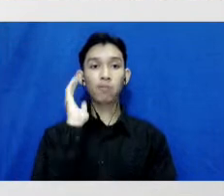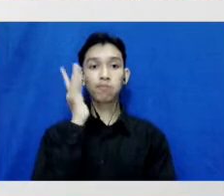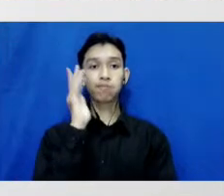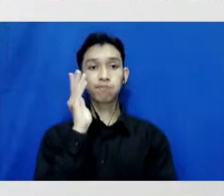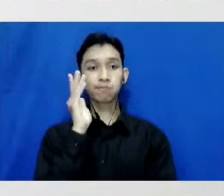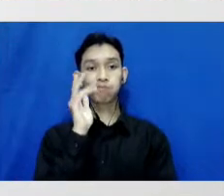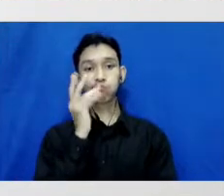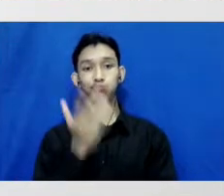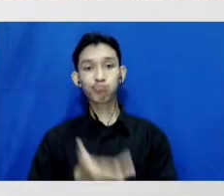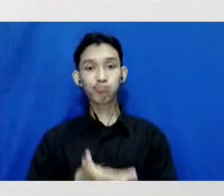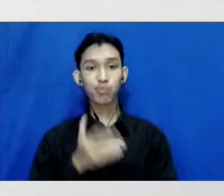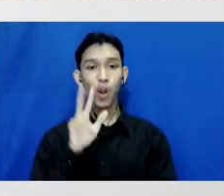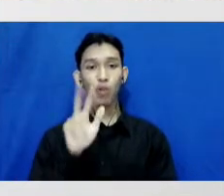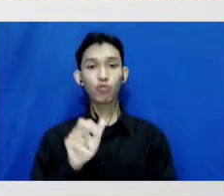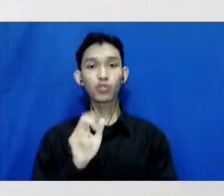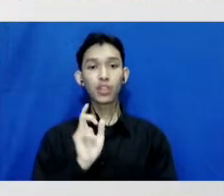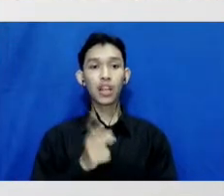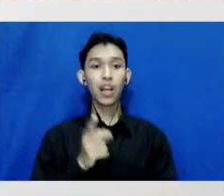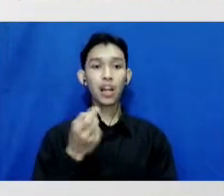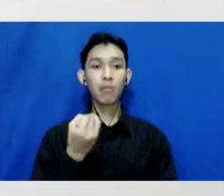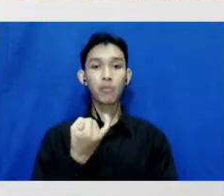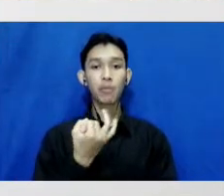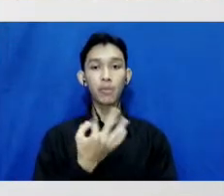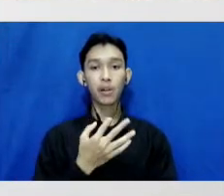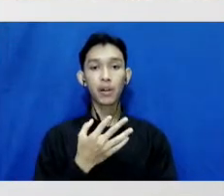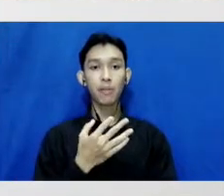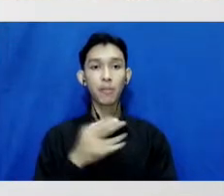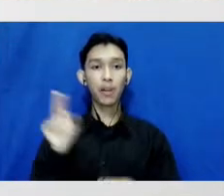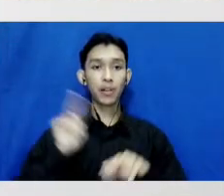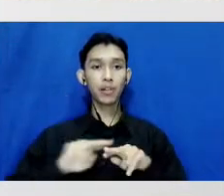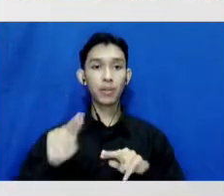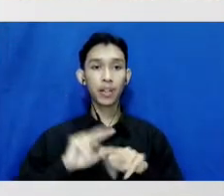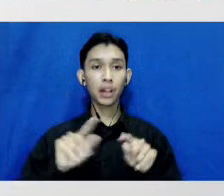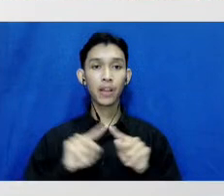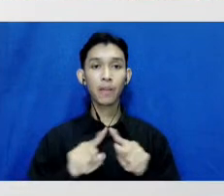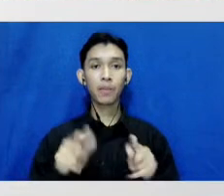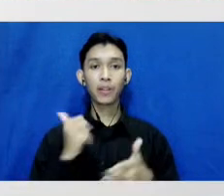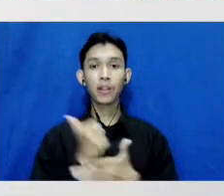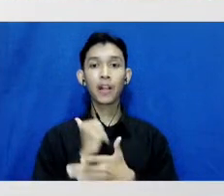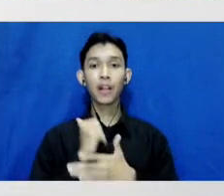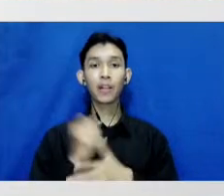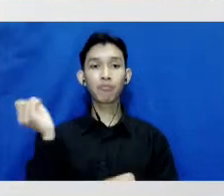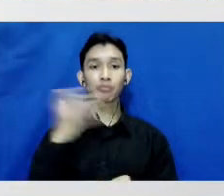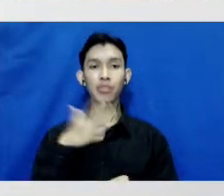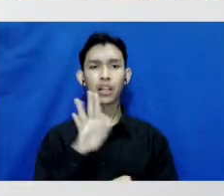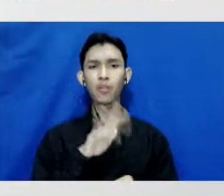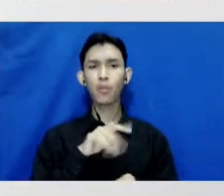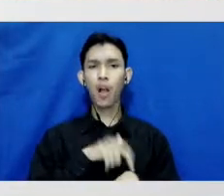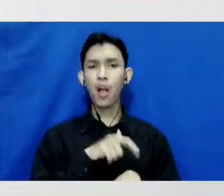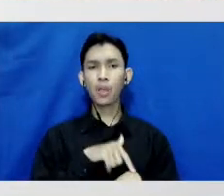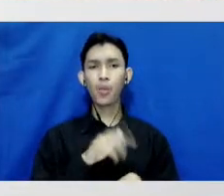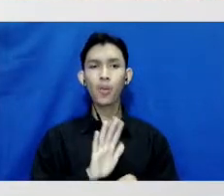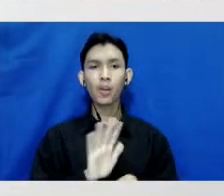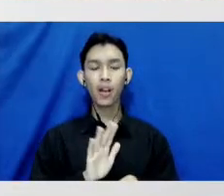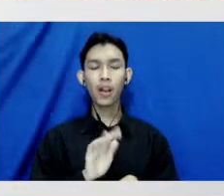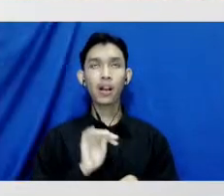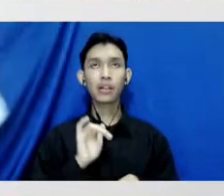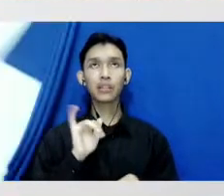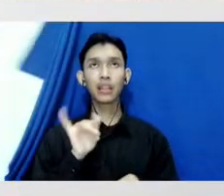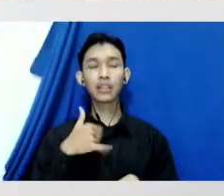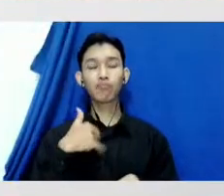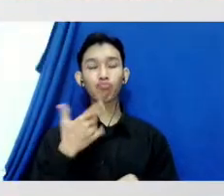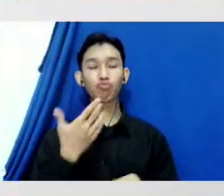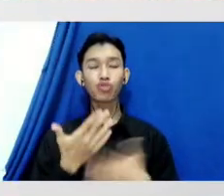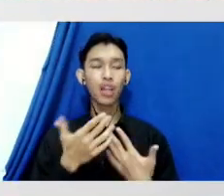mestinya ada beberapa hal yang direvisi, tapi ternyata kata panitia nggak sempat. Nggak apa-apa, nanti saya secara lisan